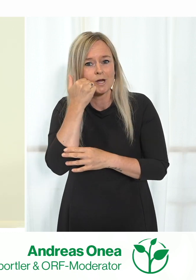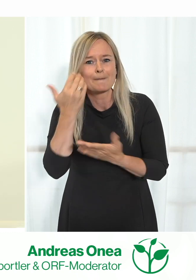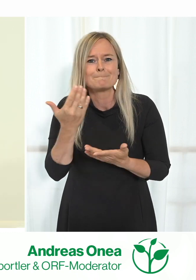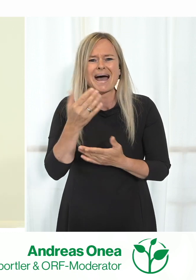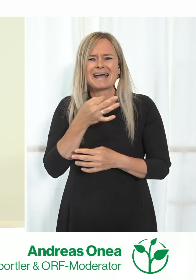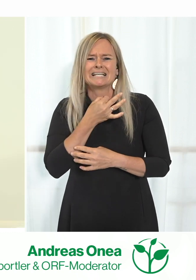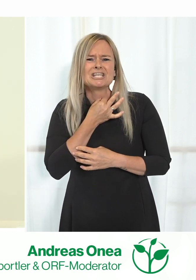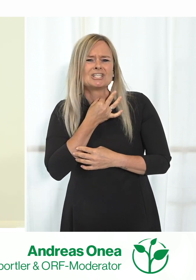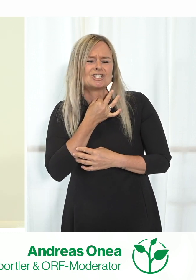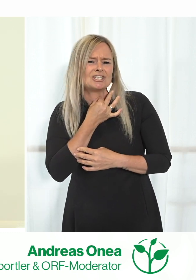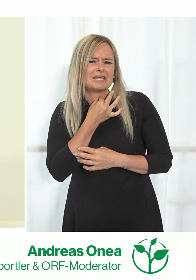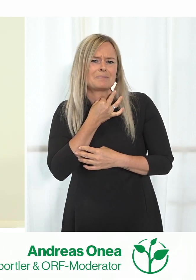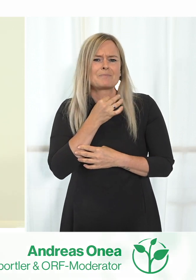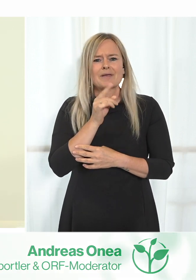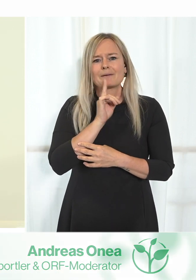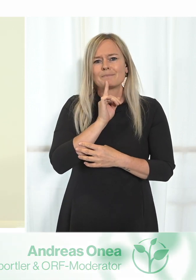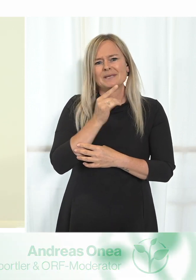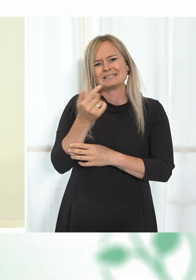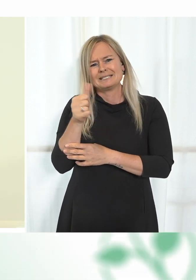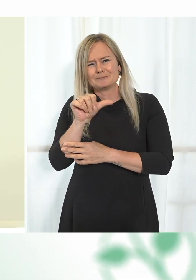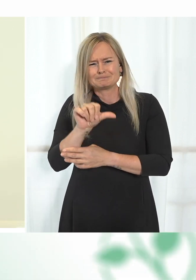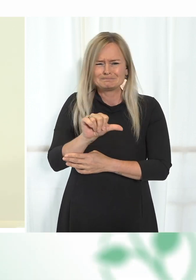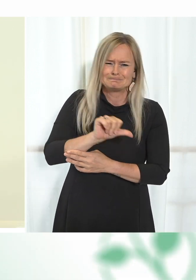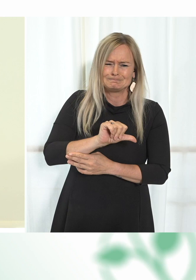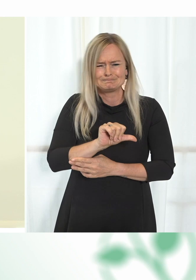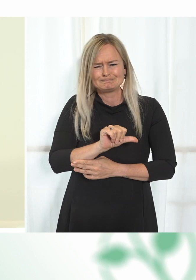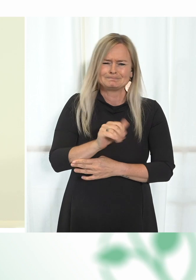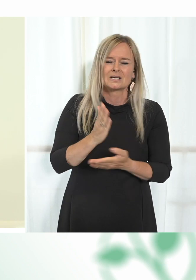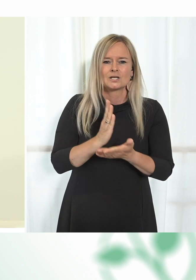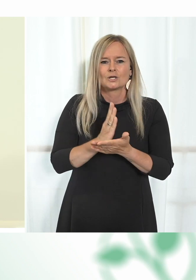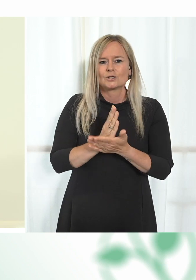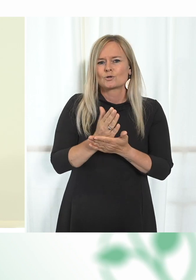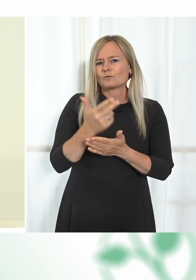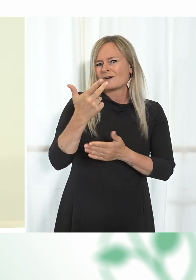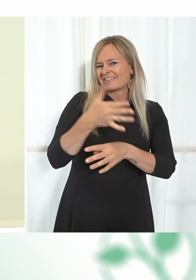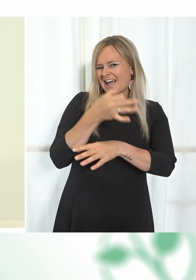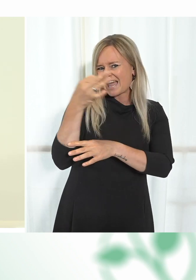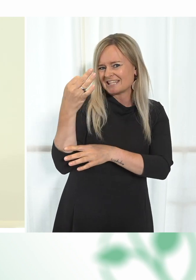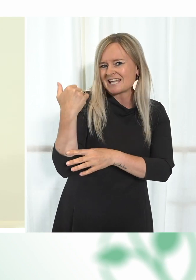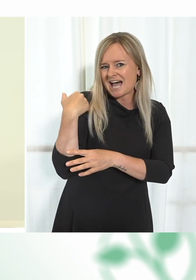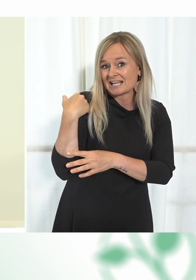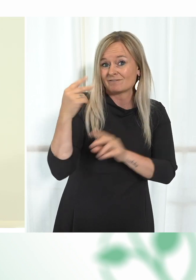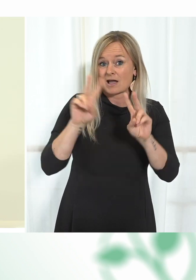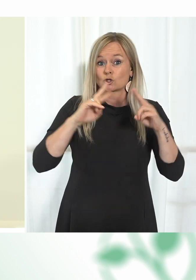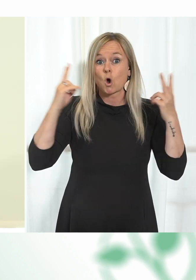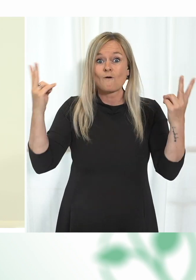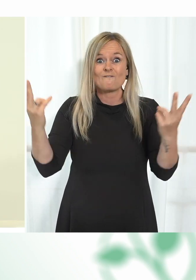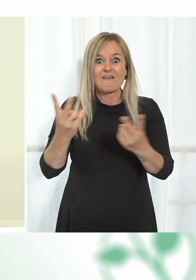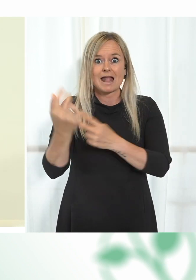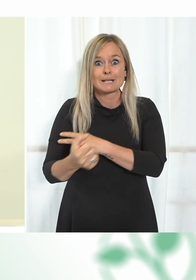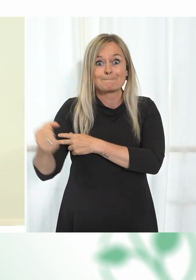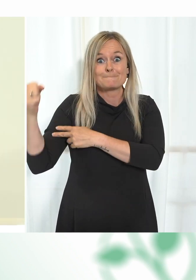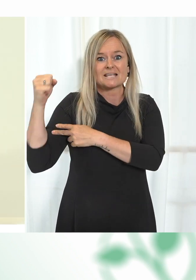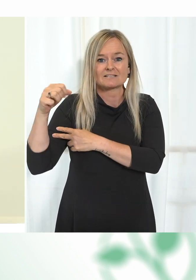angeschlagene Stimme. In der Ankündigung ist es schon erwähnt worden, ich war vor 3 Tagen noch bei der Weltmeisterschaft auf